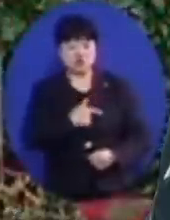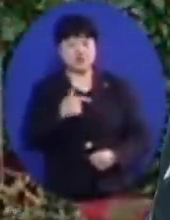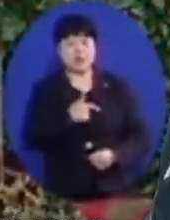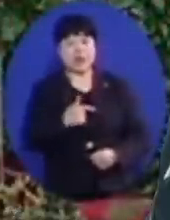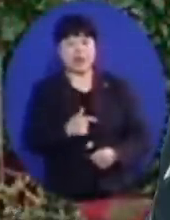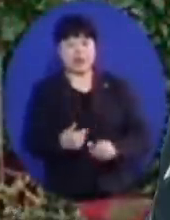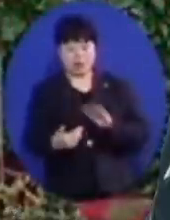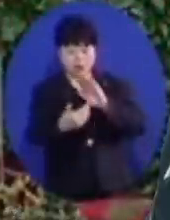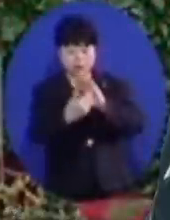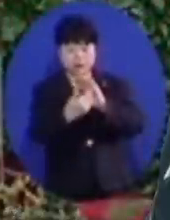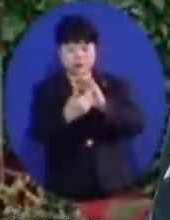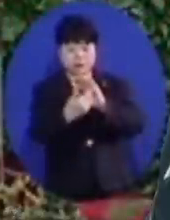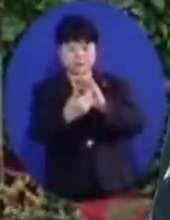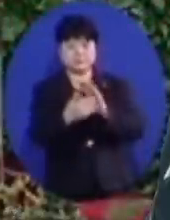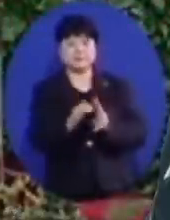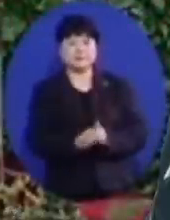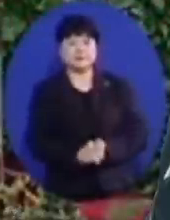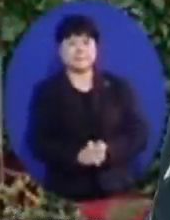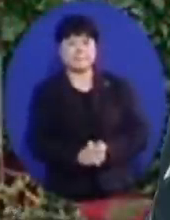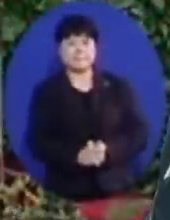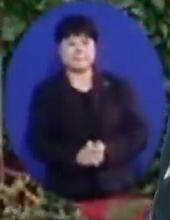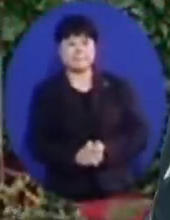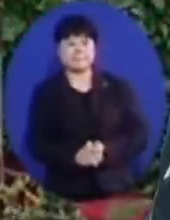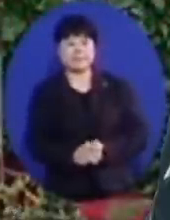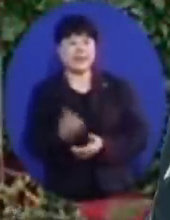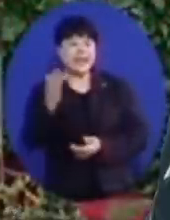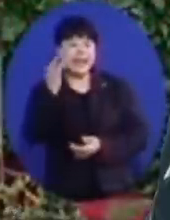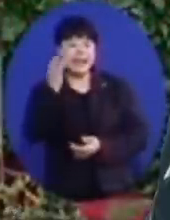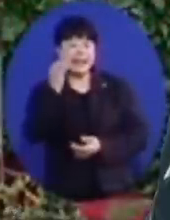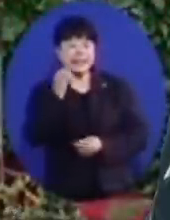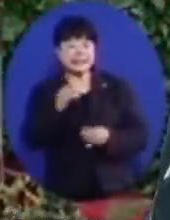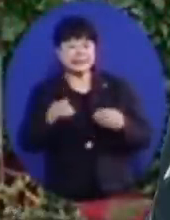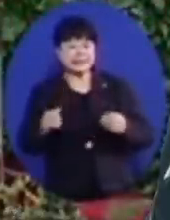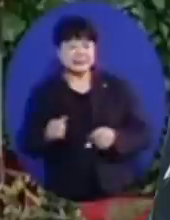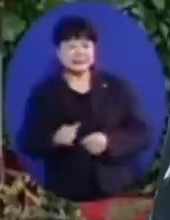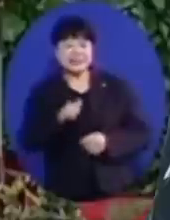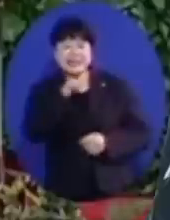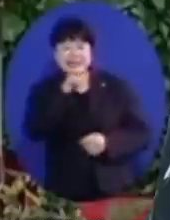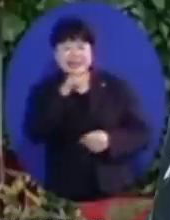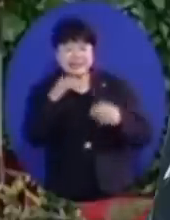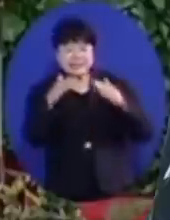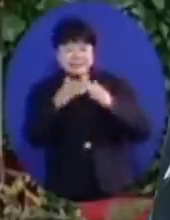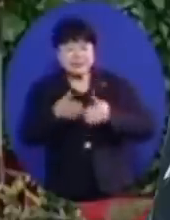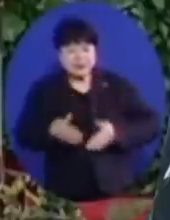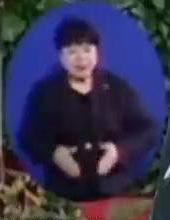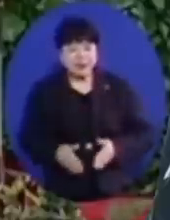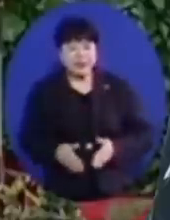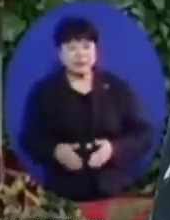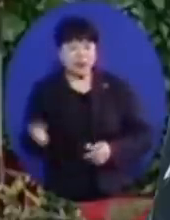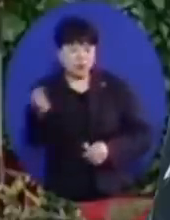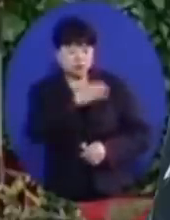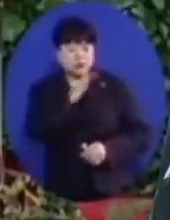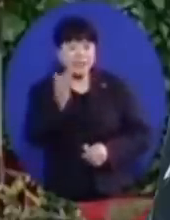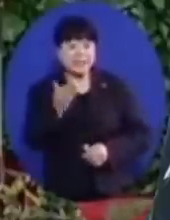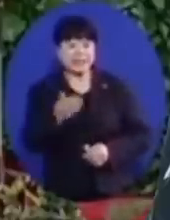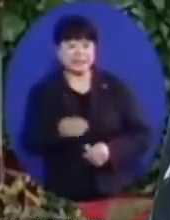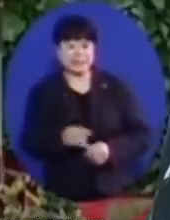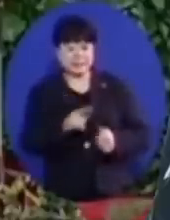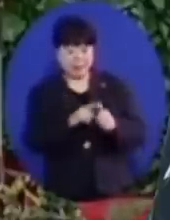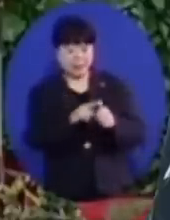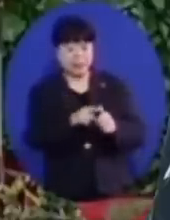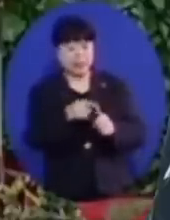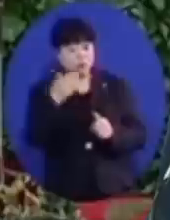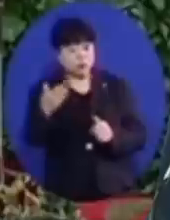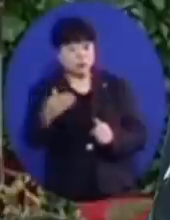붙여야 돼요 가난한 집에서 태어나서 캐나다에서 가장 부자된 깁슨에게 어느 날 기자가 그 비결을 묻자